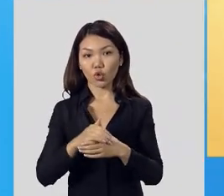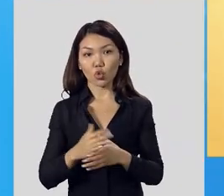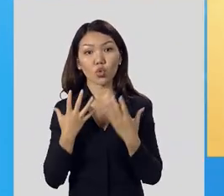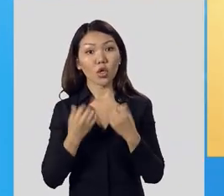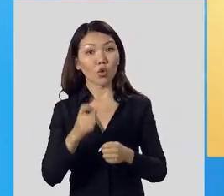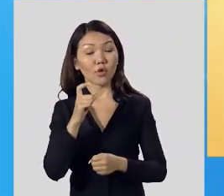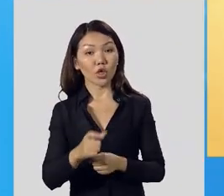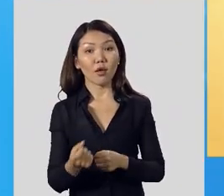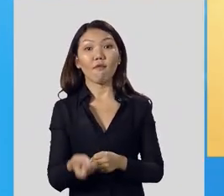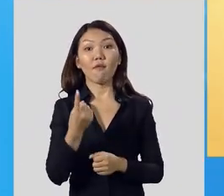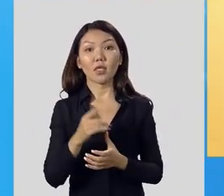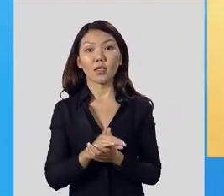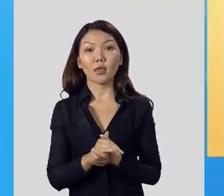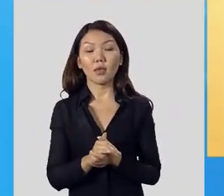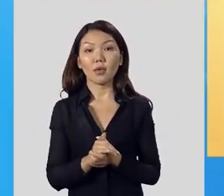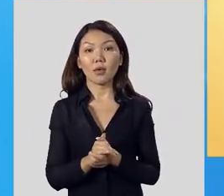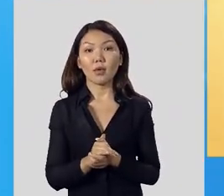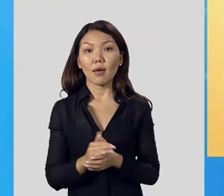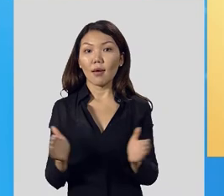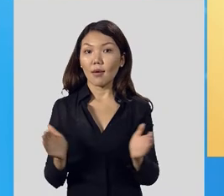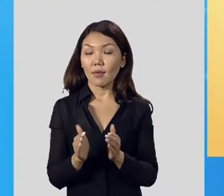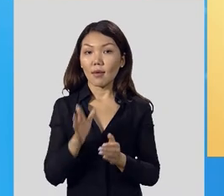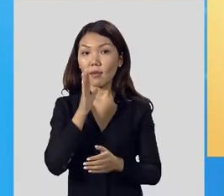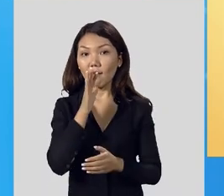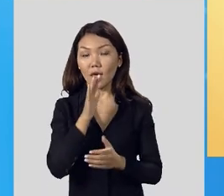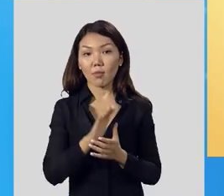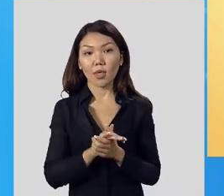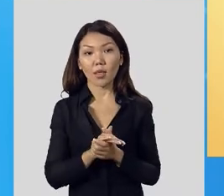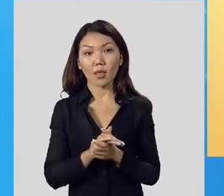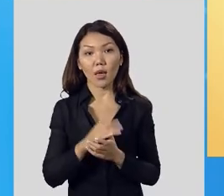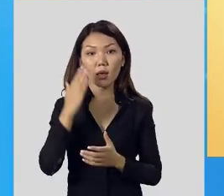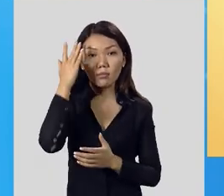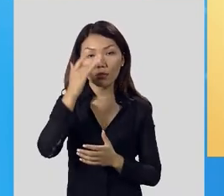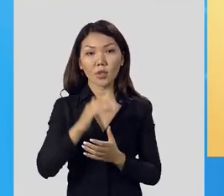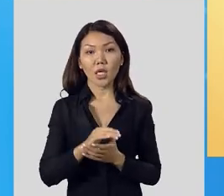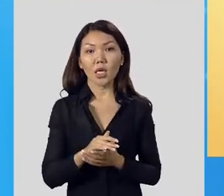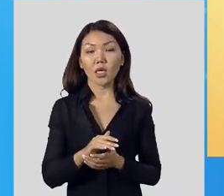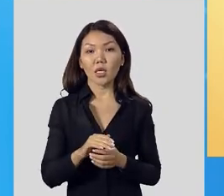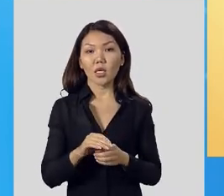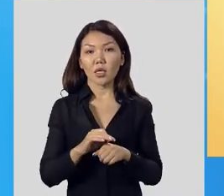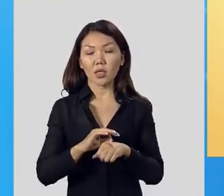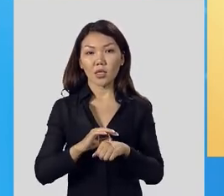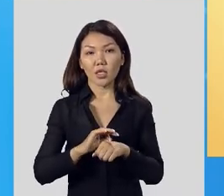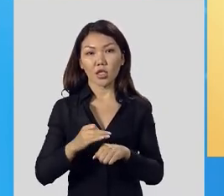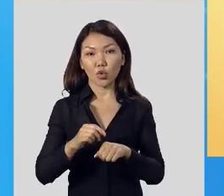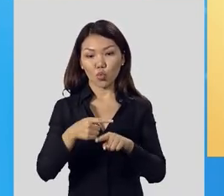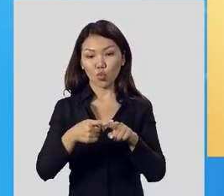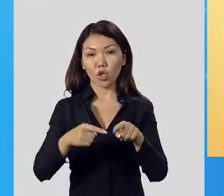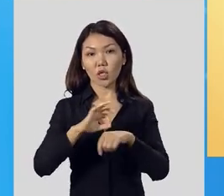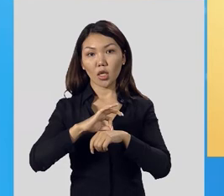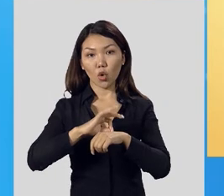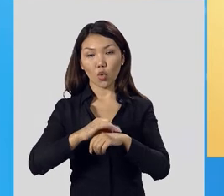при этом возникает кратковременное побледнение раздражаемого участка кожи. При